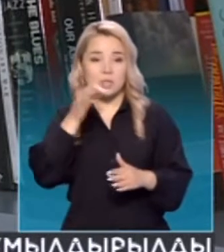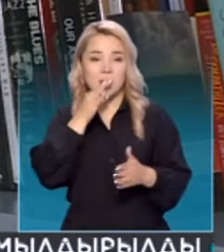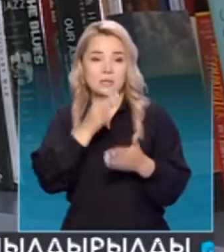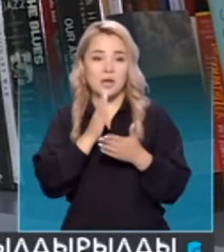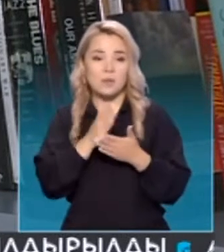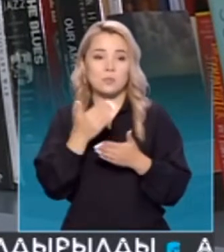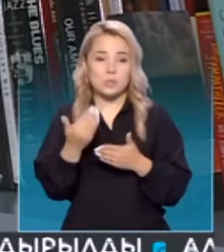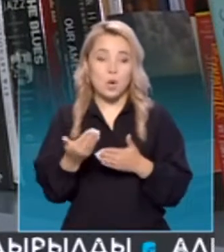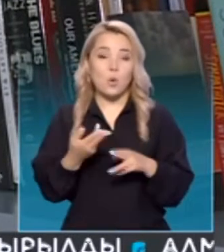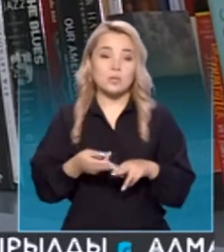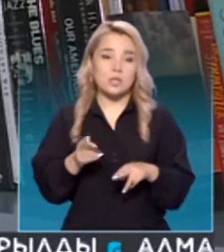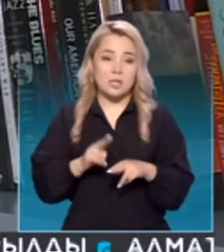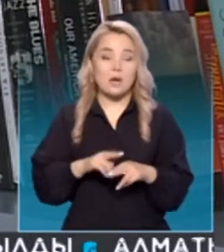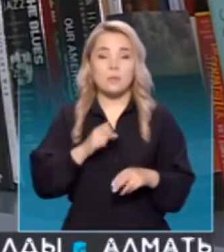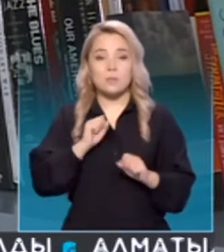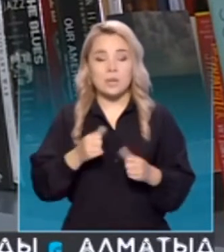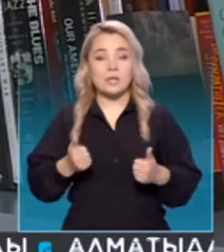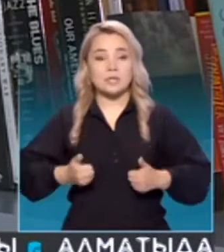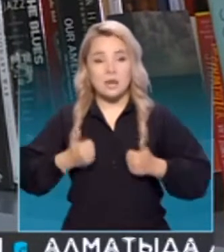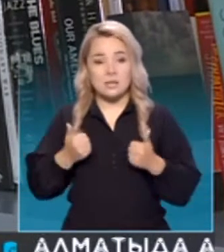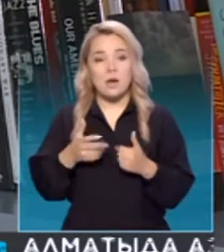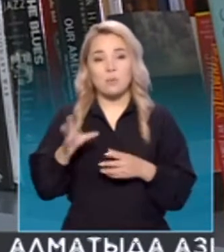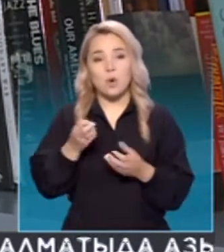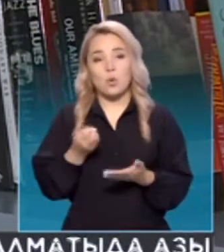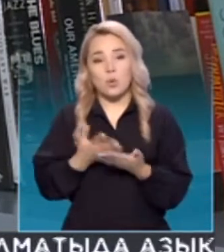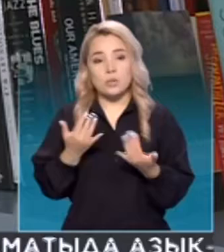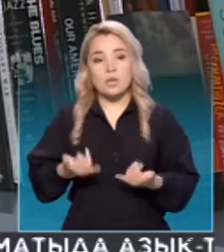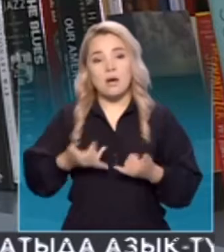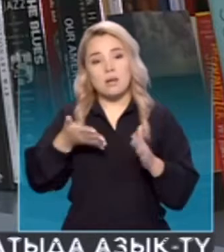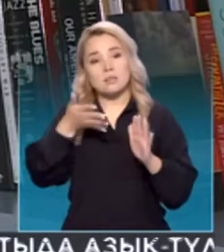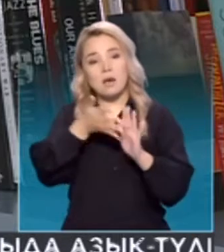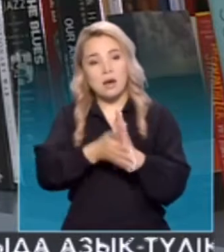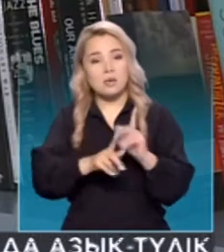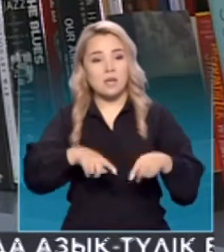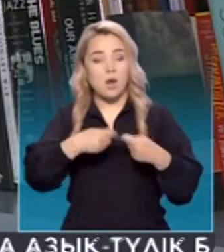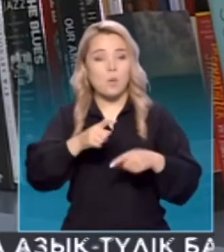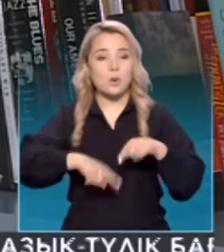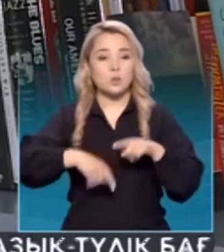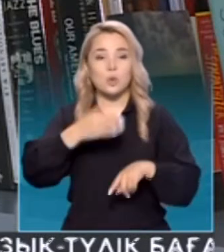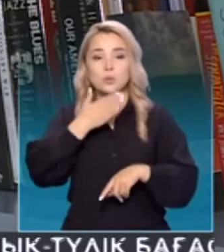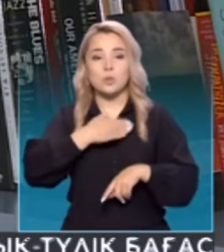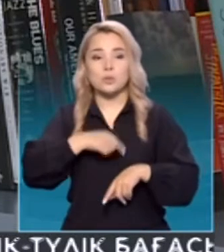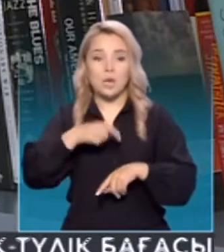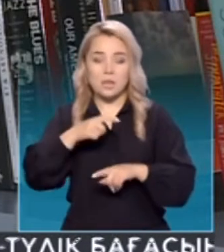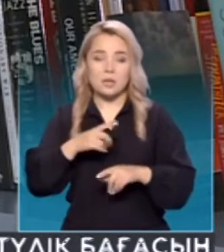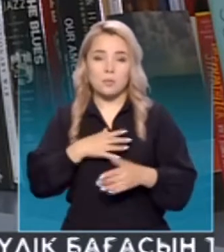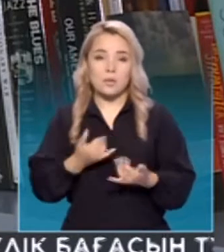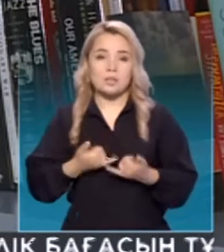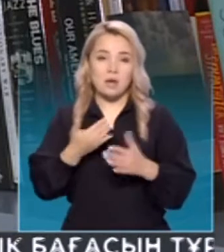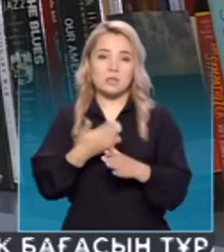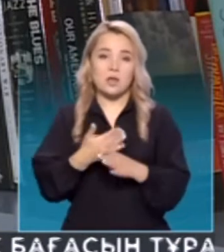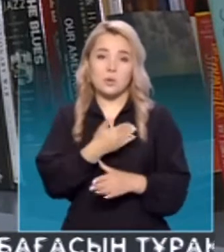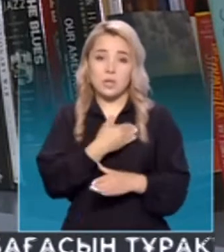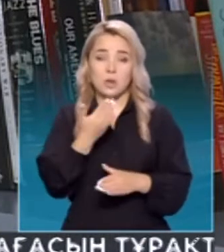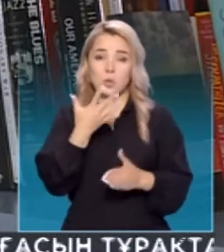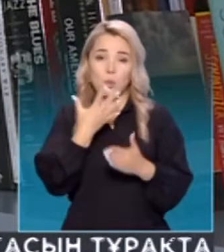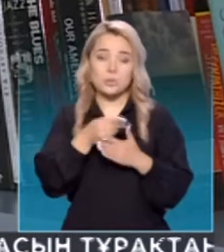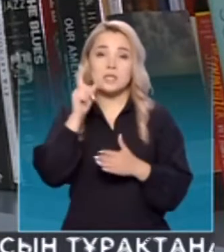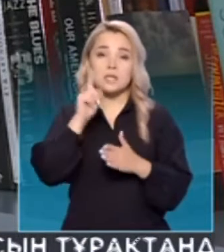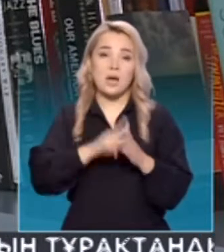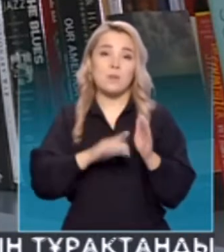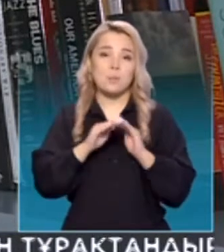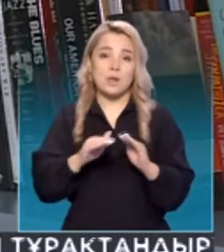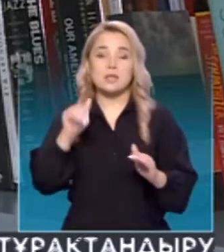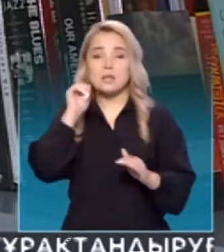біздің болашағымыз. Сондықтан шамамыз келгенше бар құндылықтарымызды бойына дарытып, патриоттық тәрбие беруге атсалыссақ дейміз. Өз-өзіне сенген